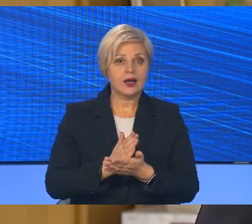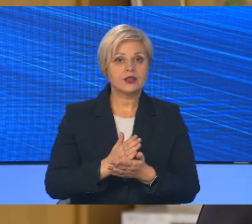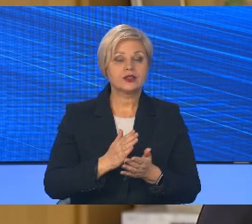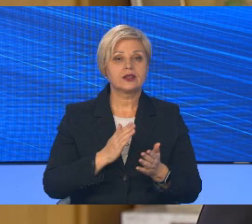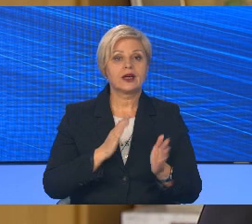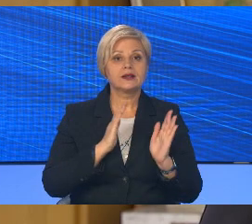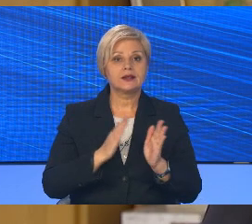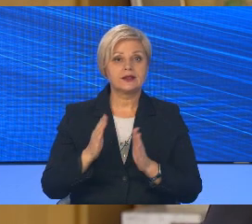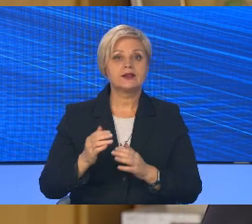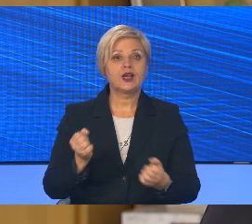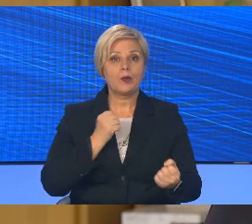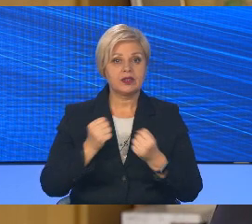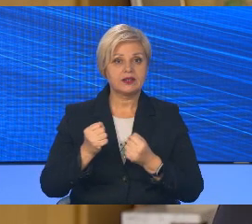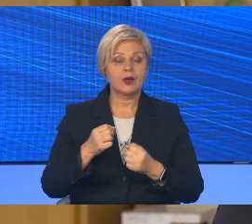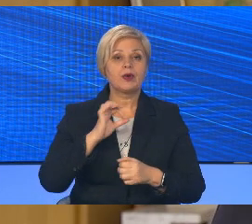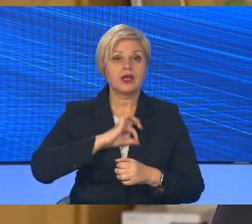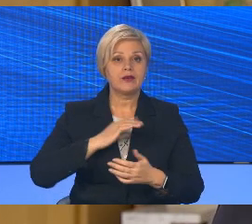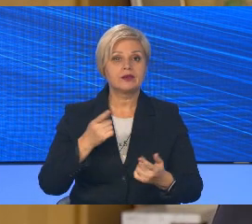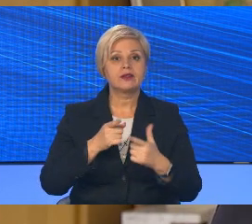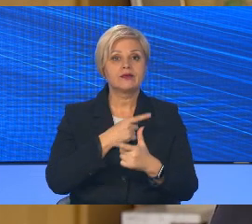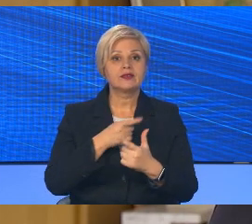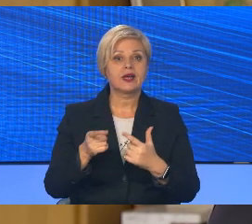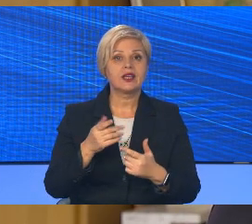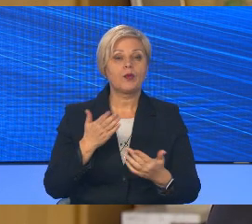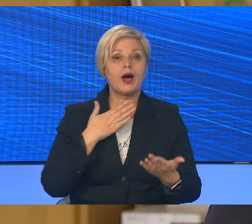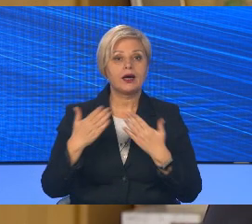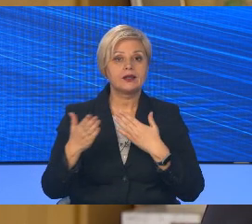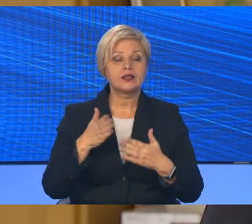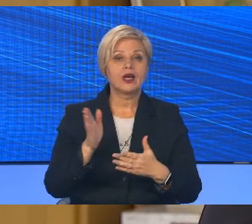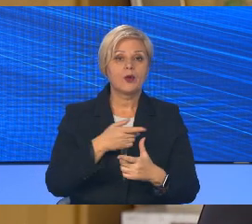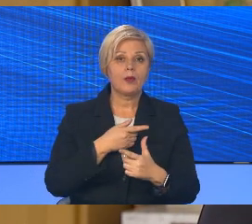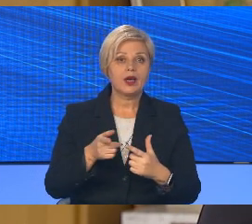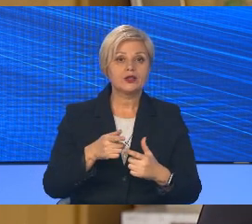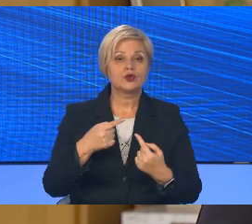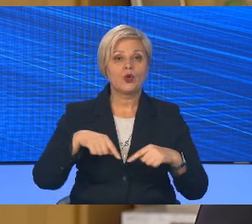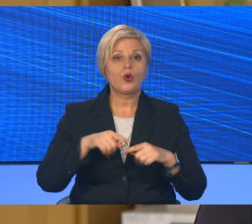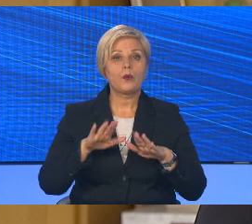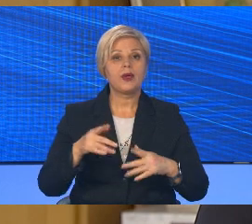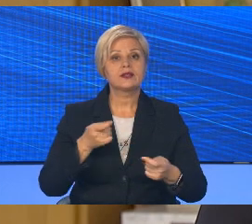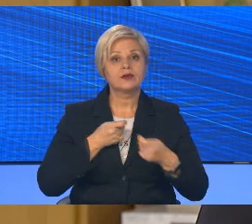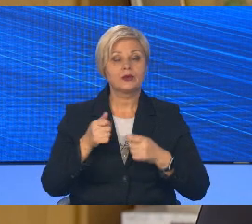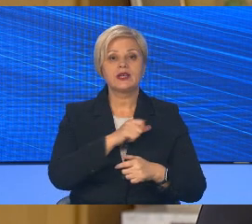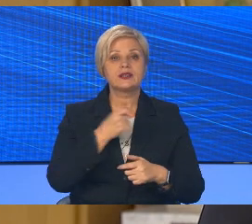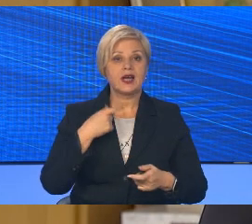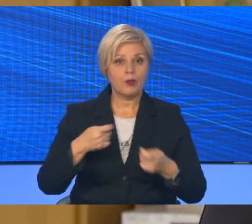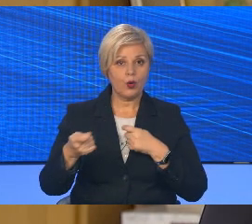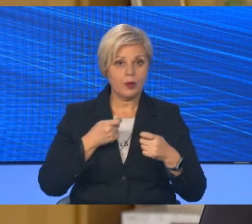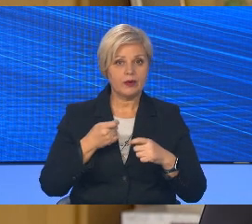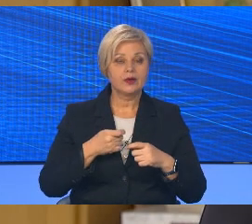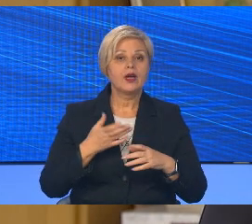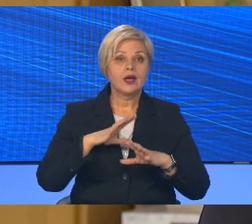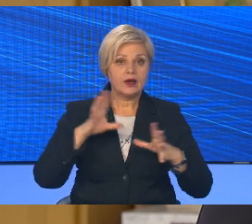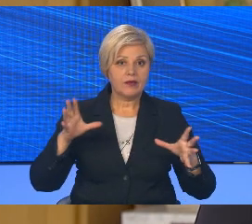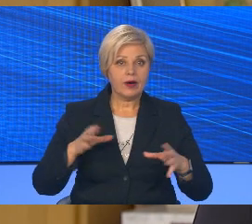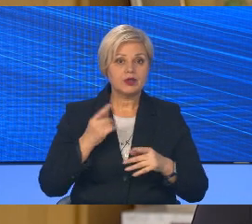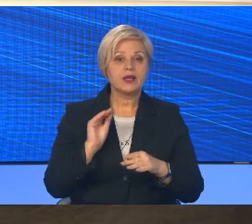стабильных и эффективных взаимоотношений между органами местного управления и самоуправления. По большому счету,